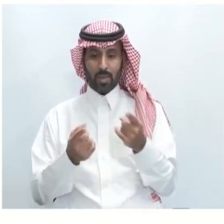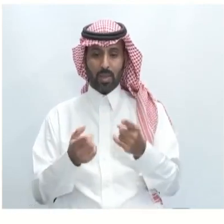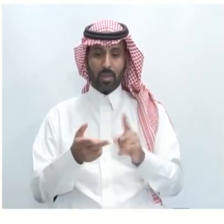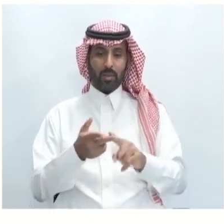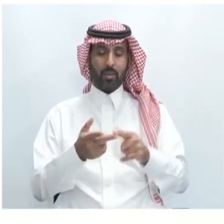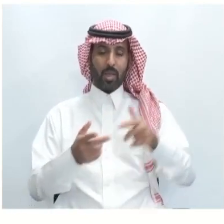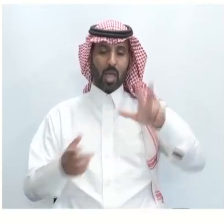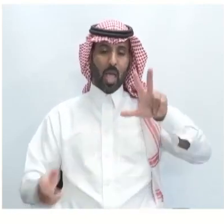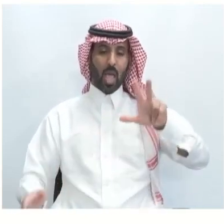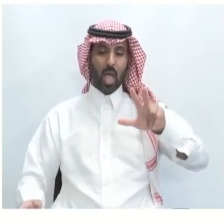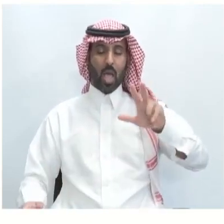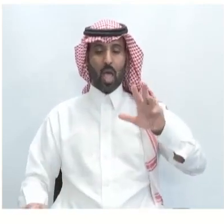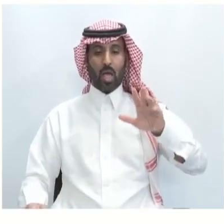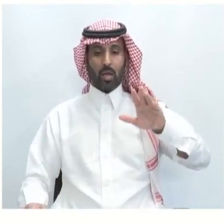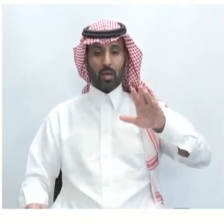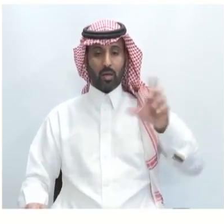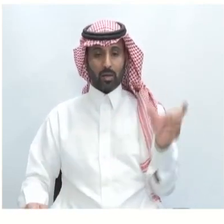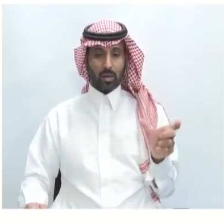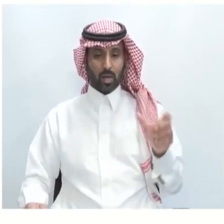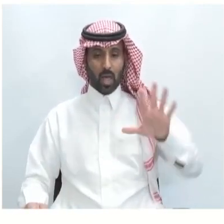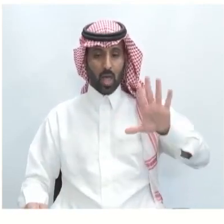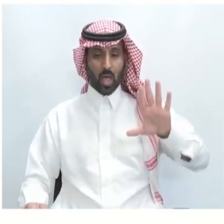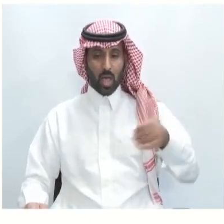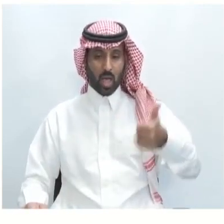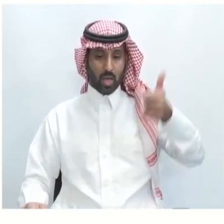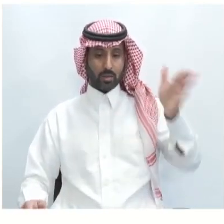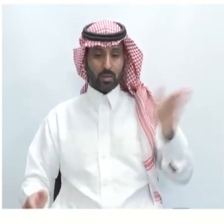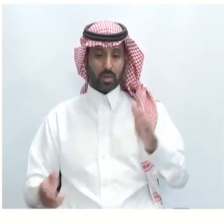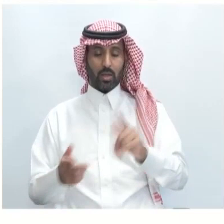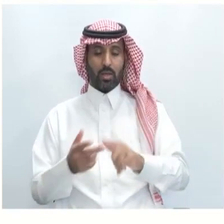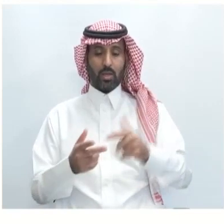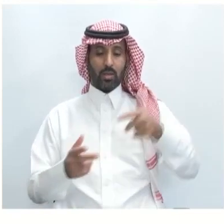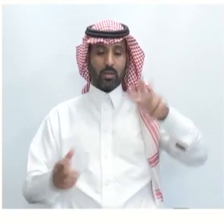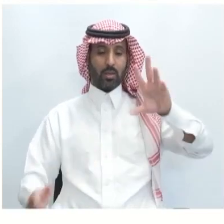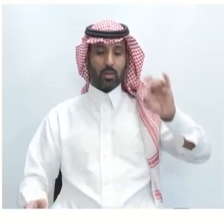والسيليوس سيكون لها ارتباط كذلك في درس الكربوهيدرات